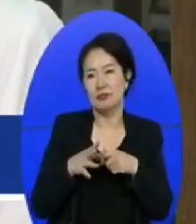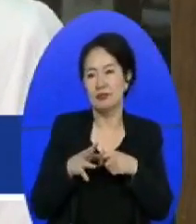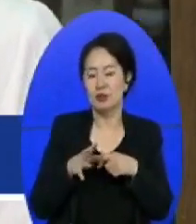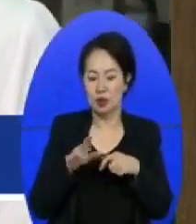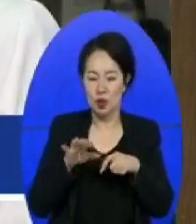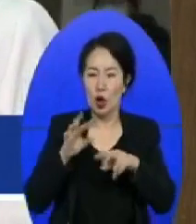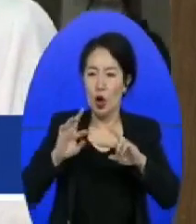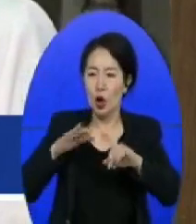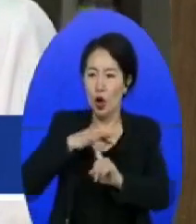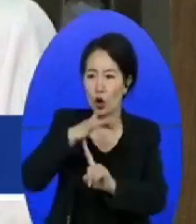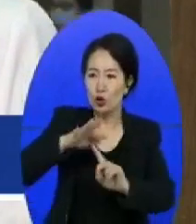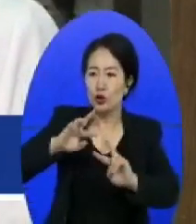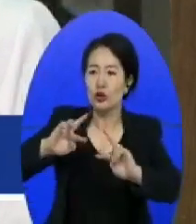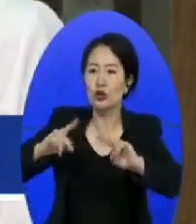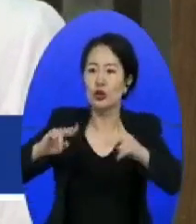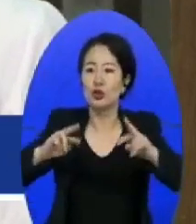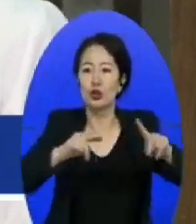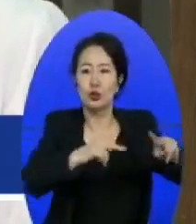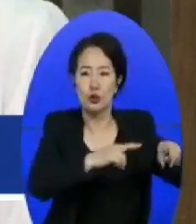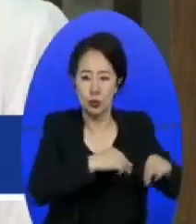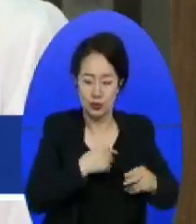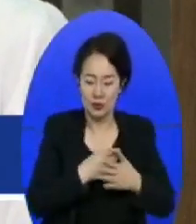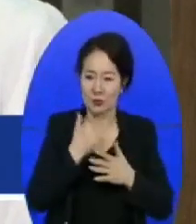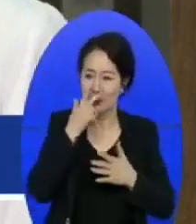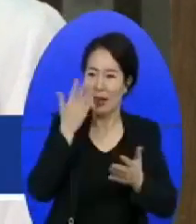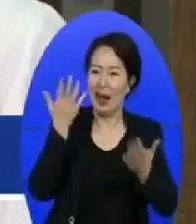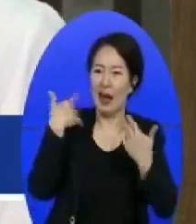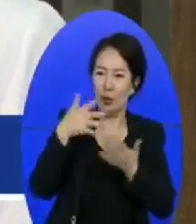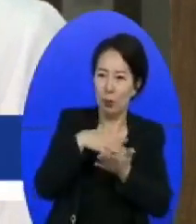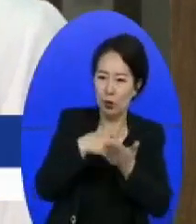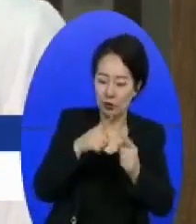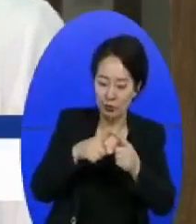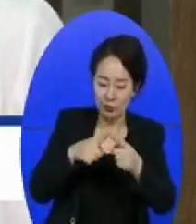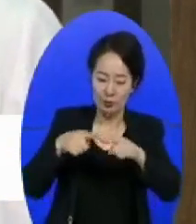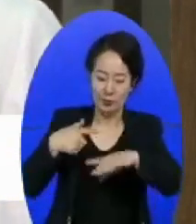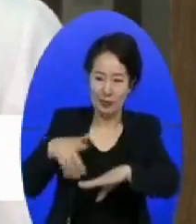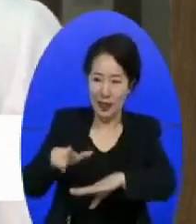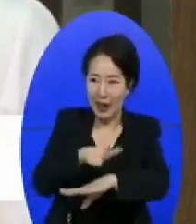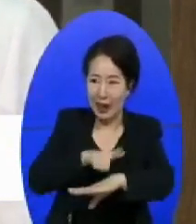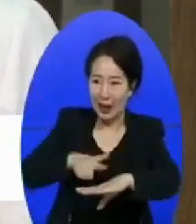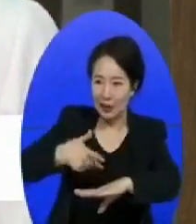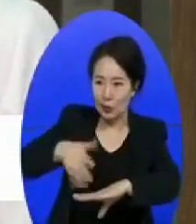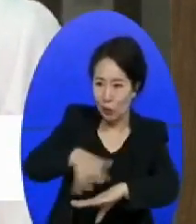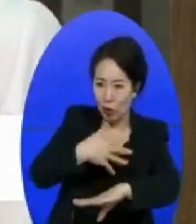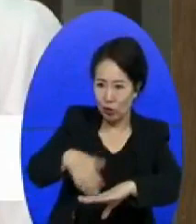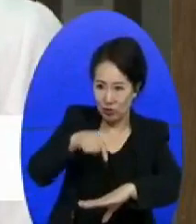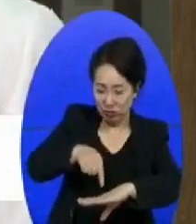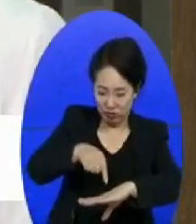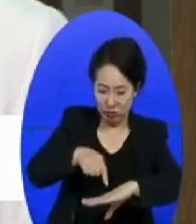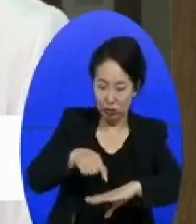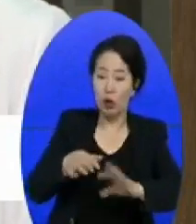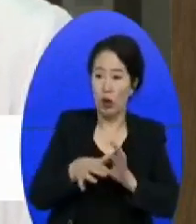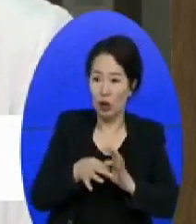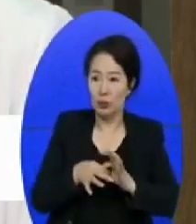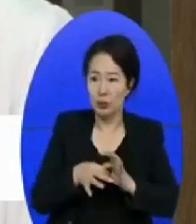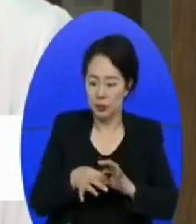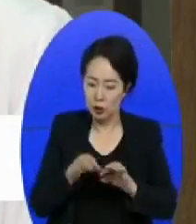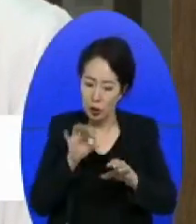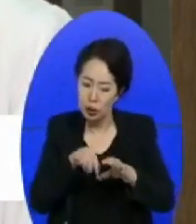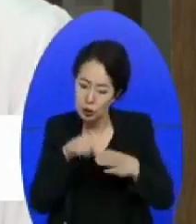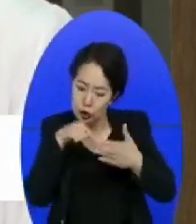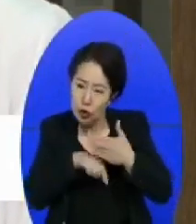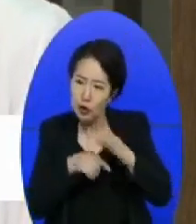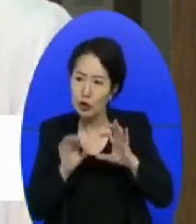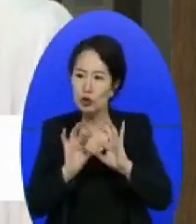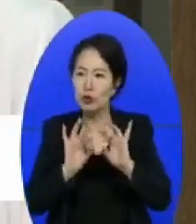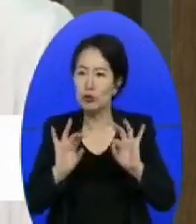болсон. Тэрэн дотор манайхны экс үлдэх яриад байгаа агарын бохирдол, хөрсний бохирдлаас болоод тэгэхээр энэ иргэн тойронд байгаа бактерийн төрөл зүйл өөр болчихсон